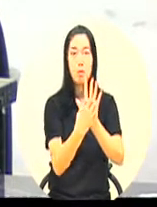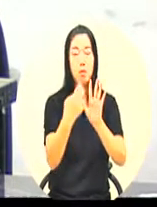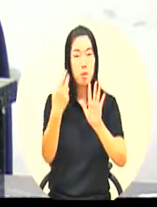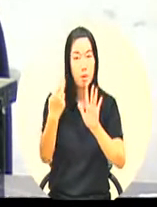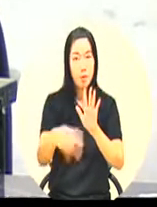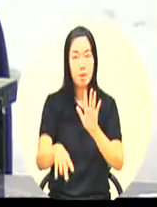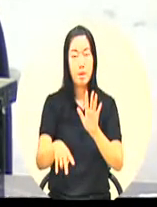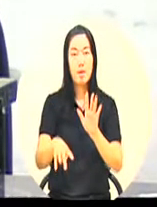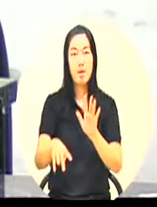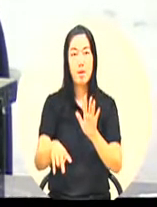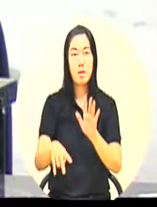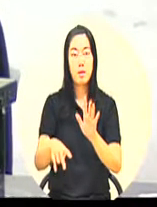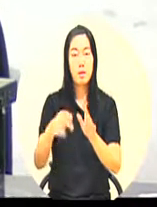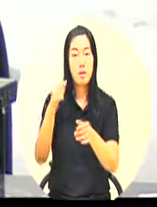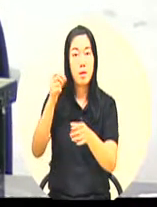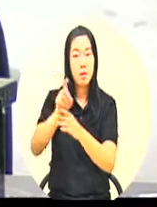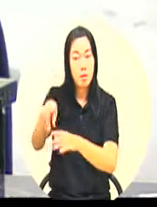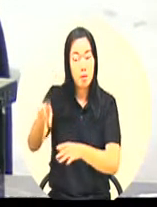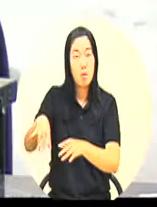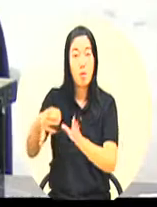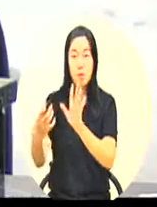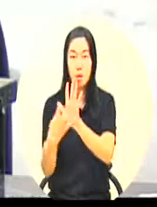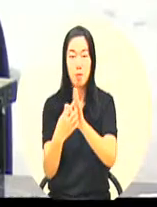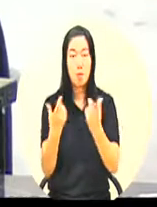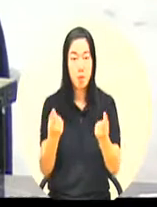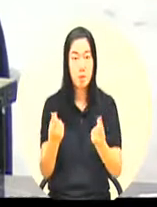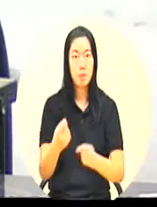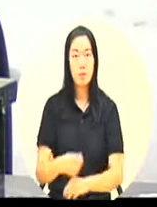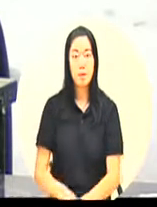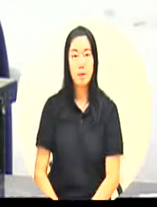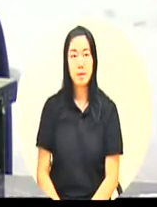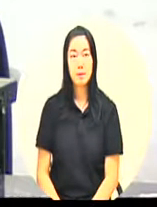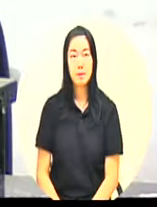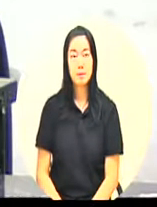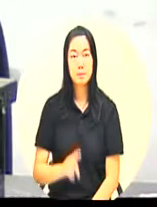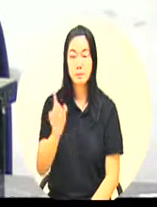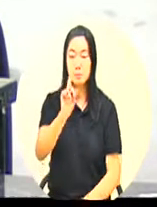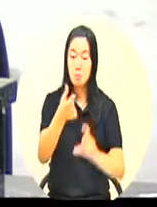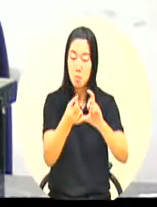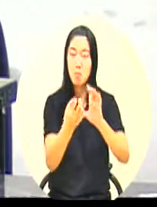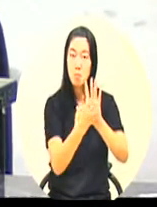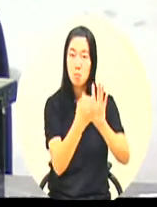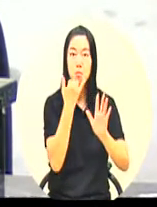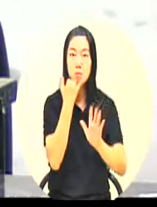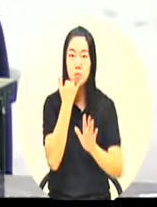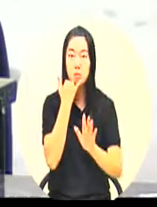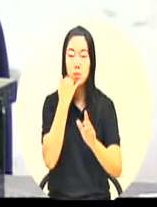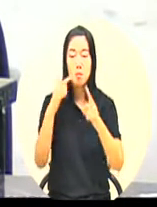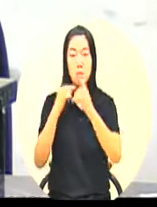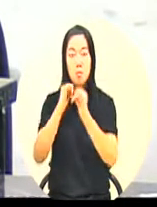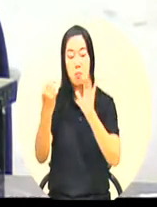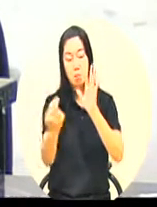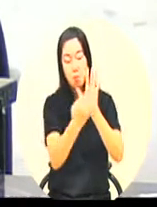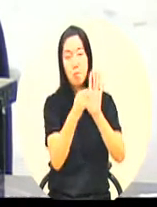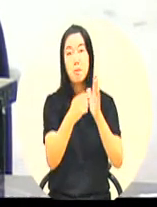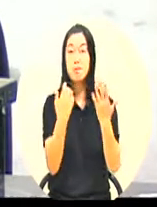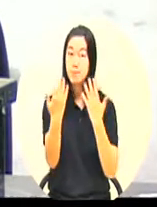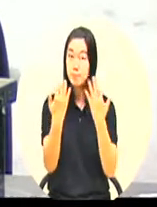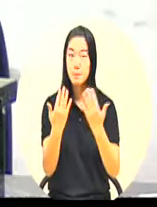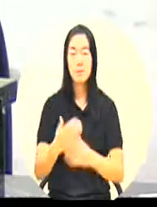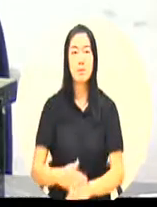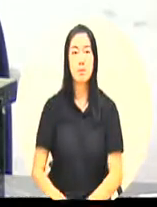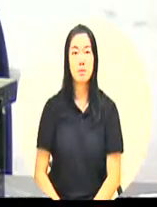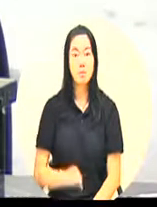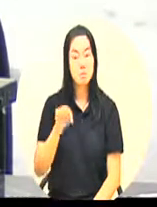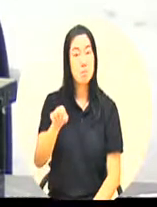以及生产地区。所以我们生产标示的这个地区已经很可以让我们市民朋友清楚知道说，